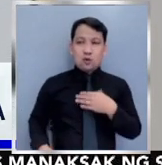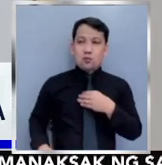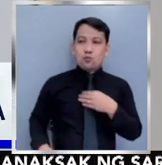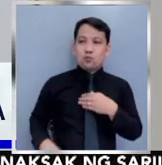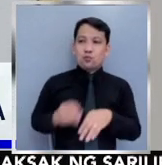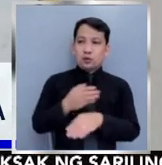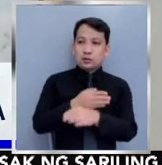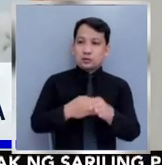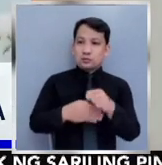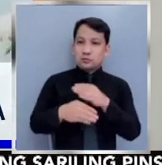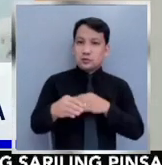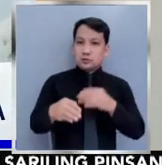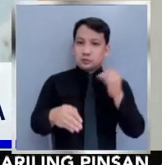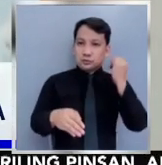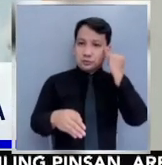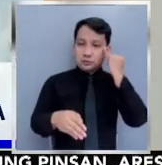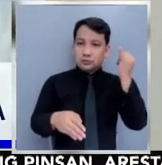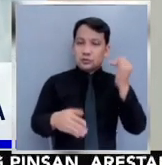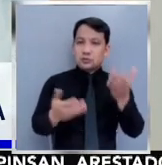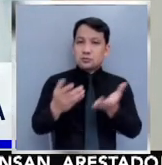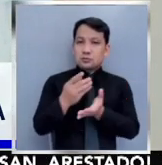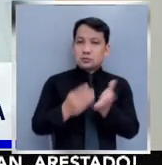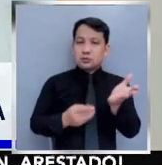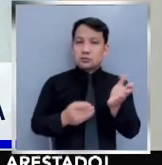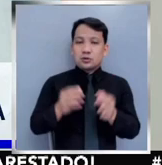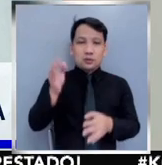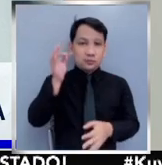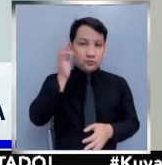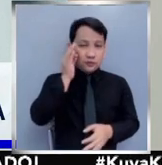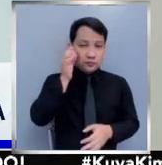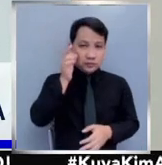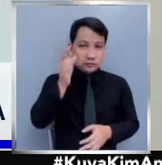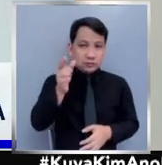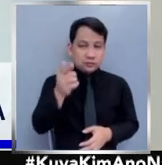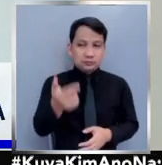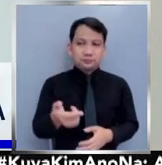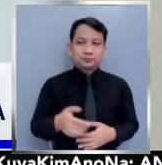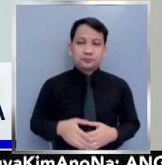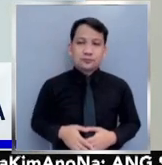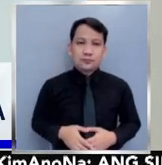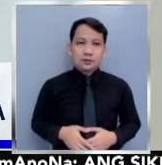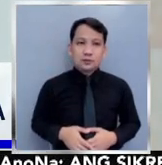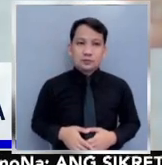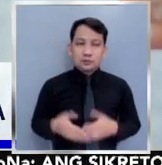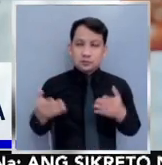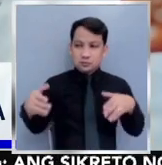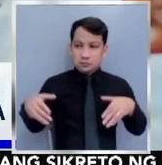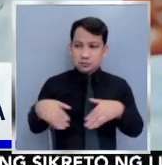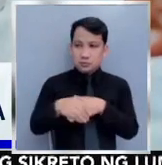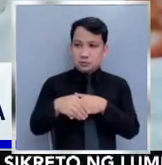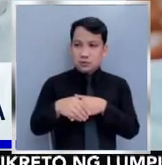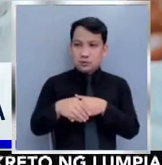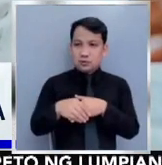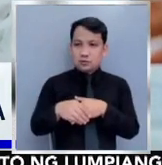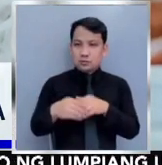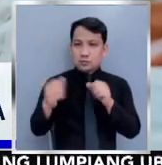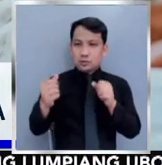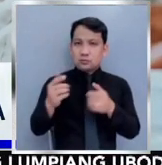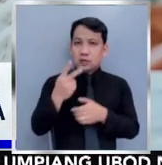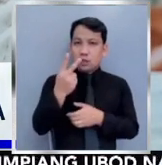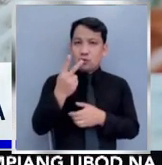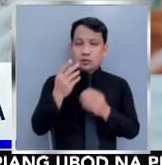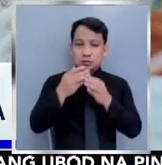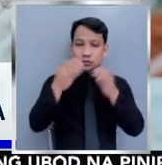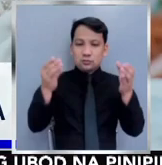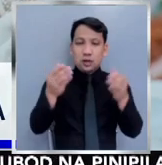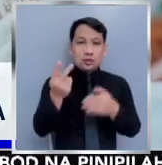Julius, designed by Francis Libiran. Ang palitan ng ay doon ang dalawa, double celebration para sa mag-asawa